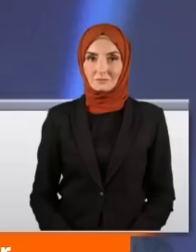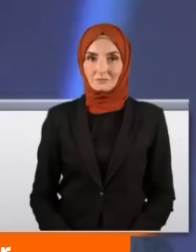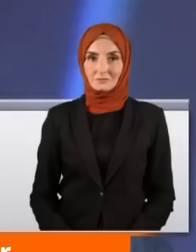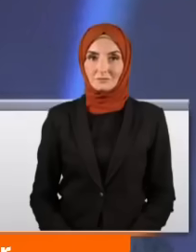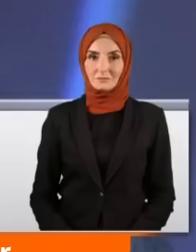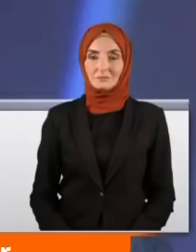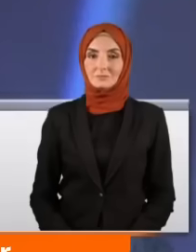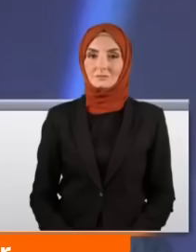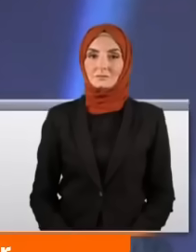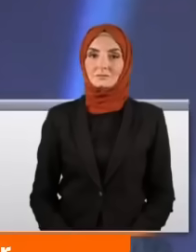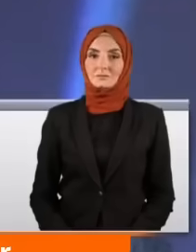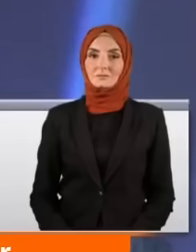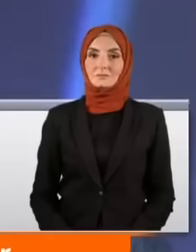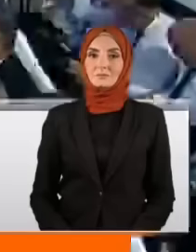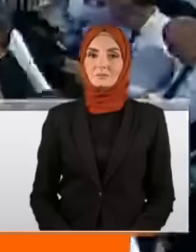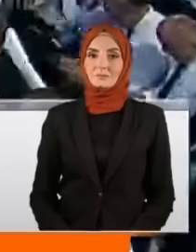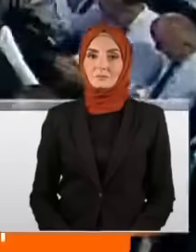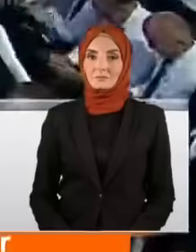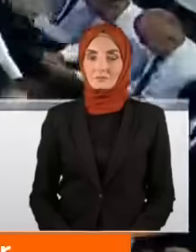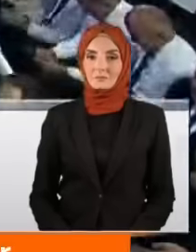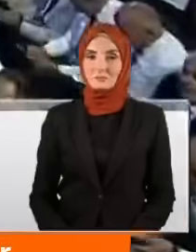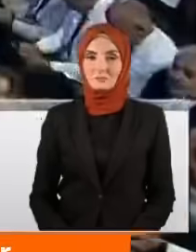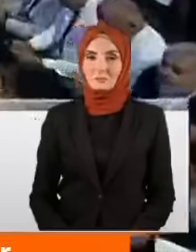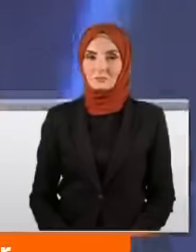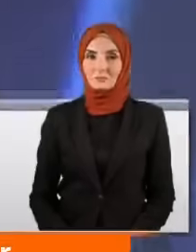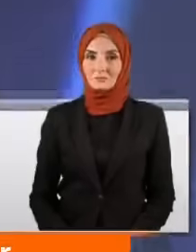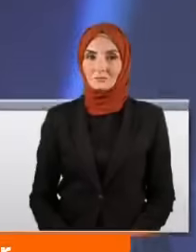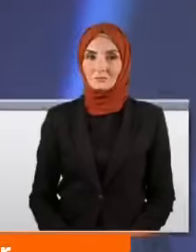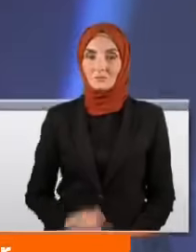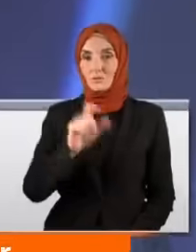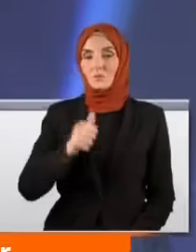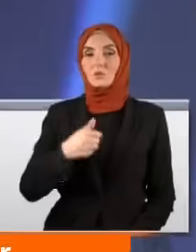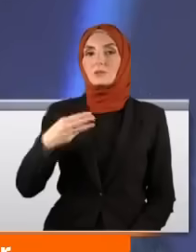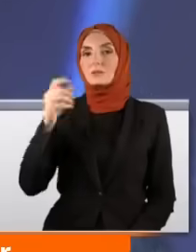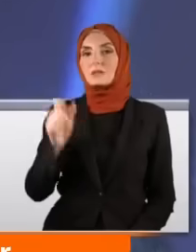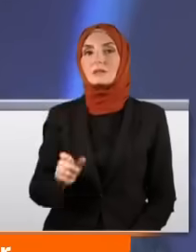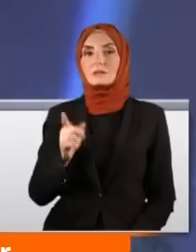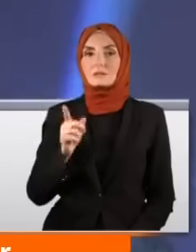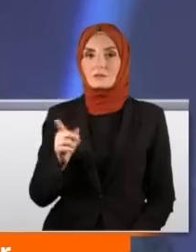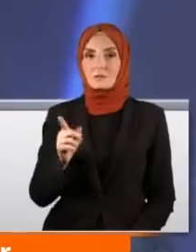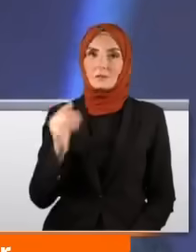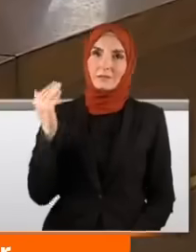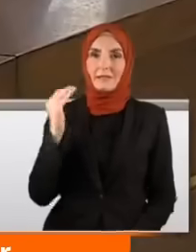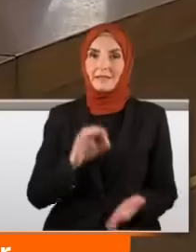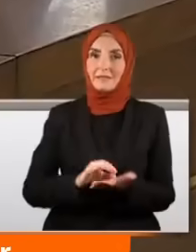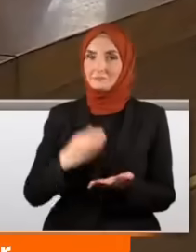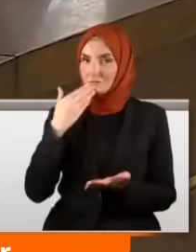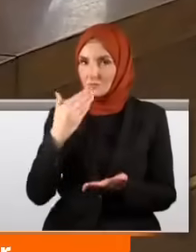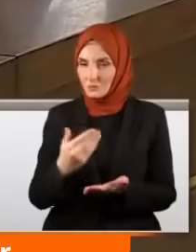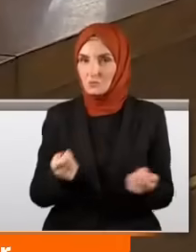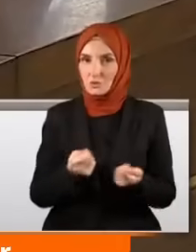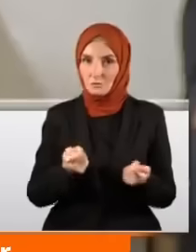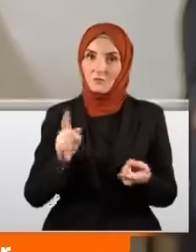İnşallah emekli memurları açıklayacağız Cumhurbaşkanı Erdoğan sinyalini verdi Çalışma ve Sosyal